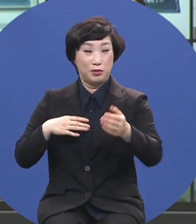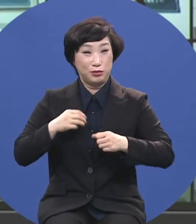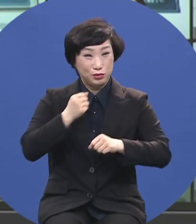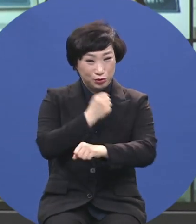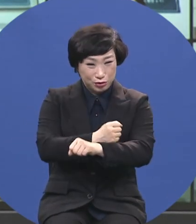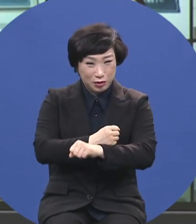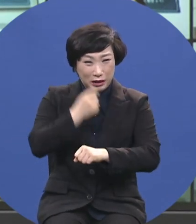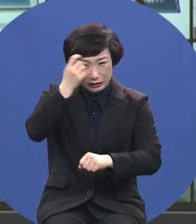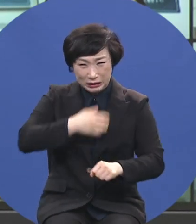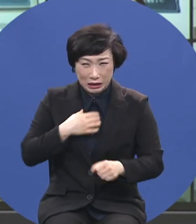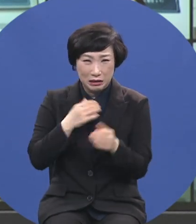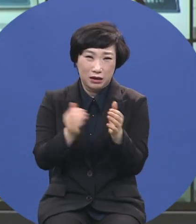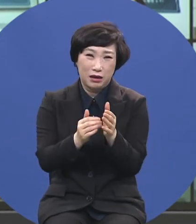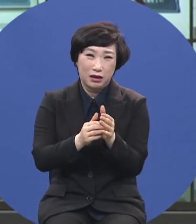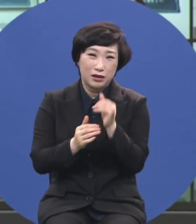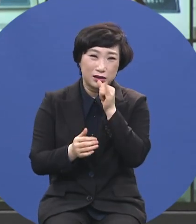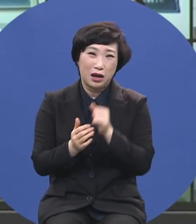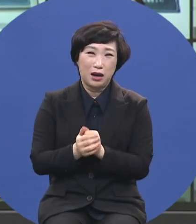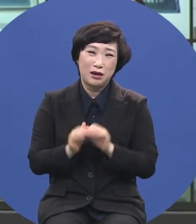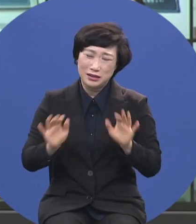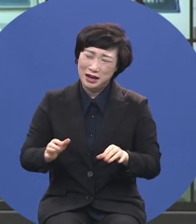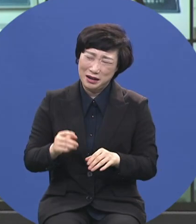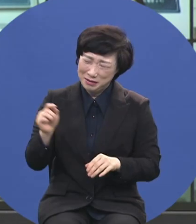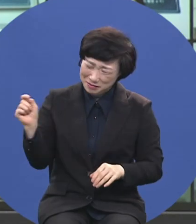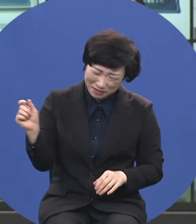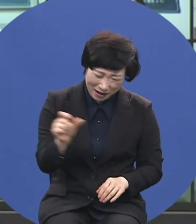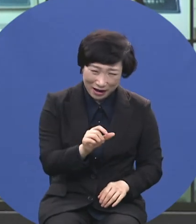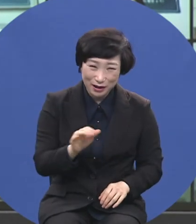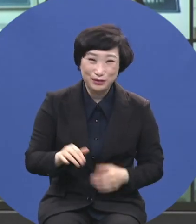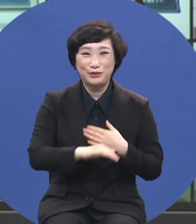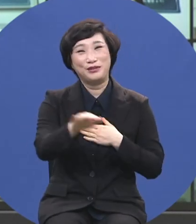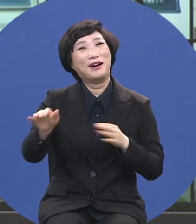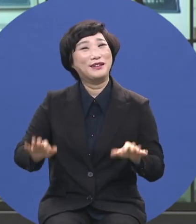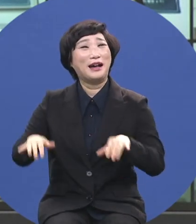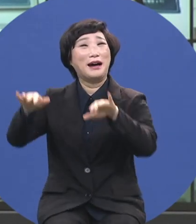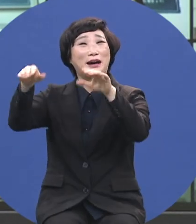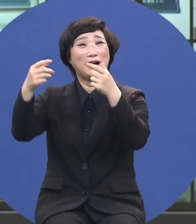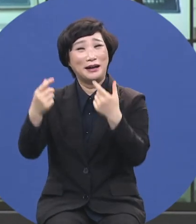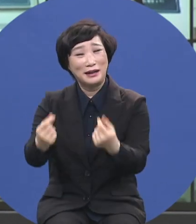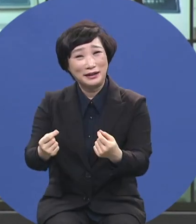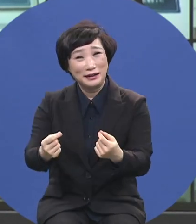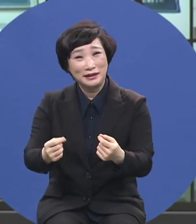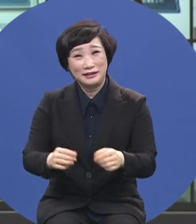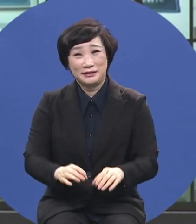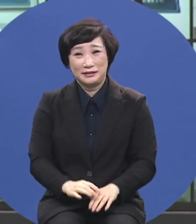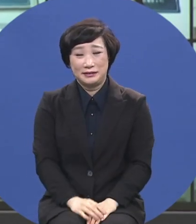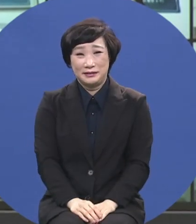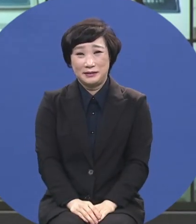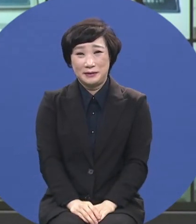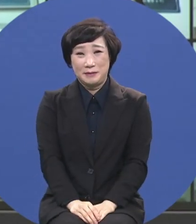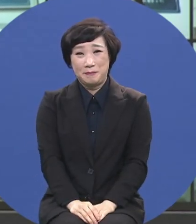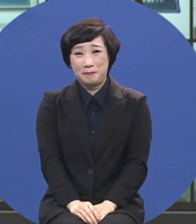수고와 슬픔뿐이고 신속기간이 우리가 날아가나이다.